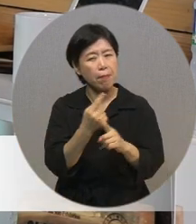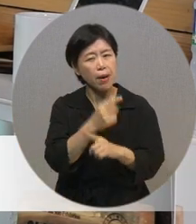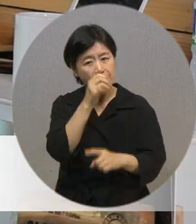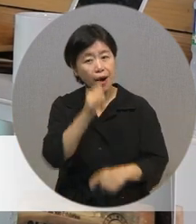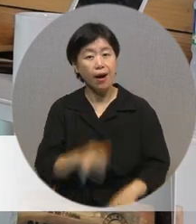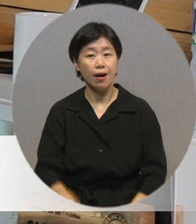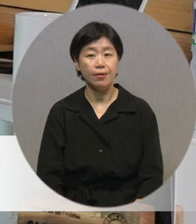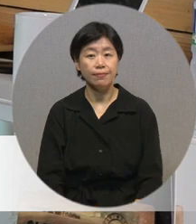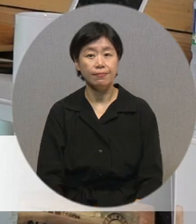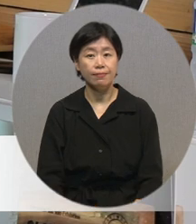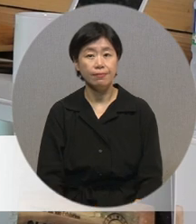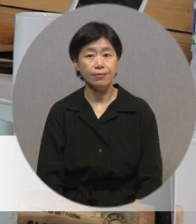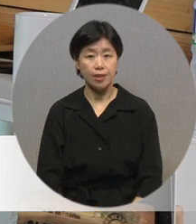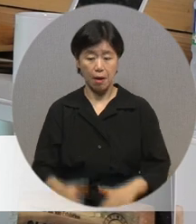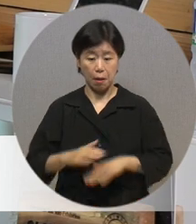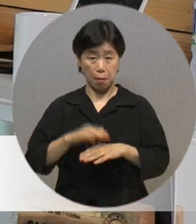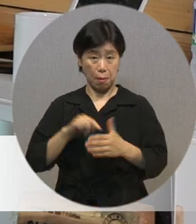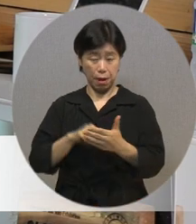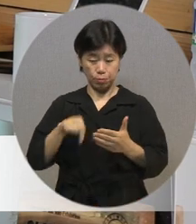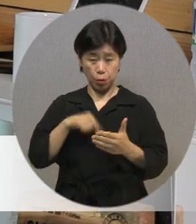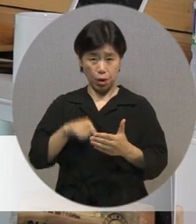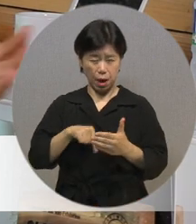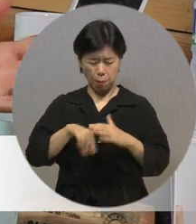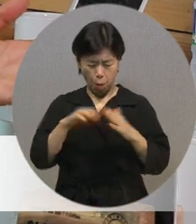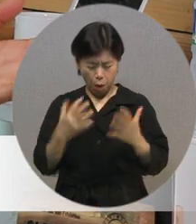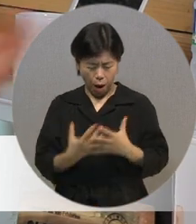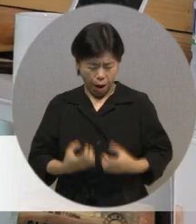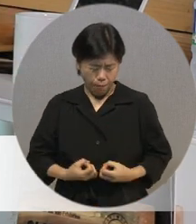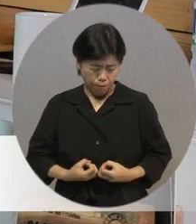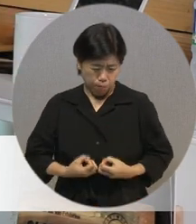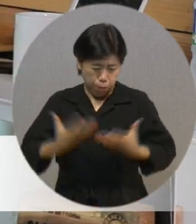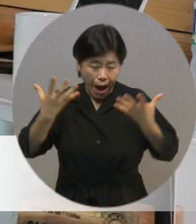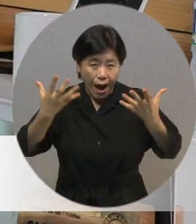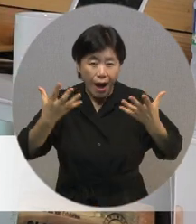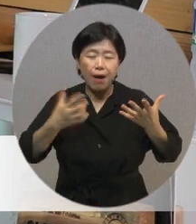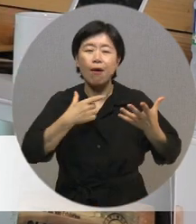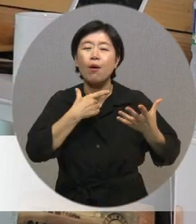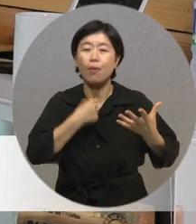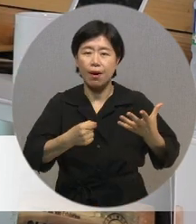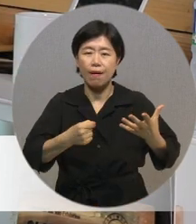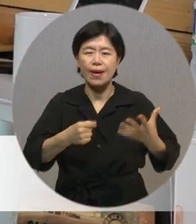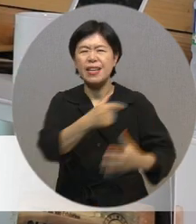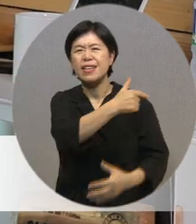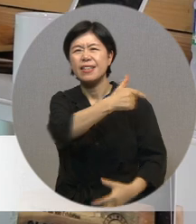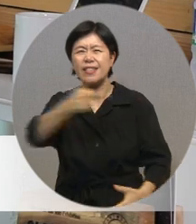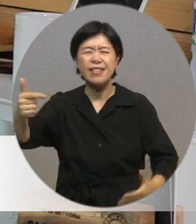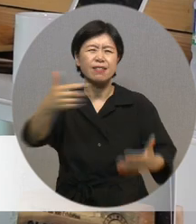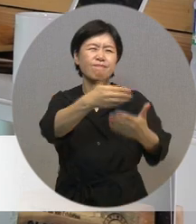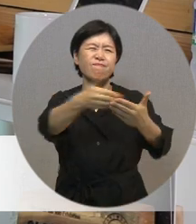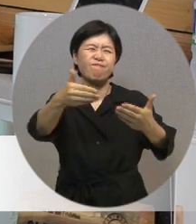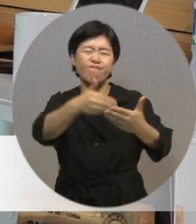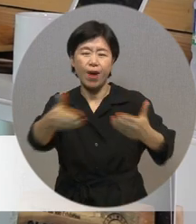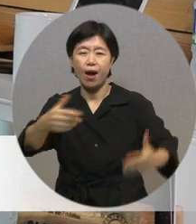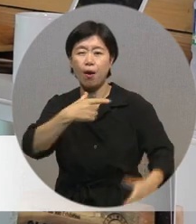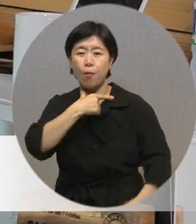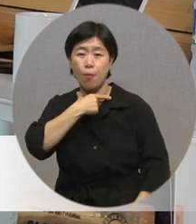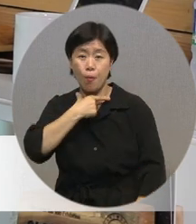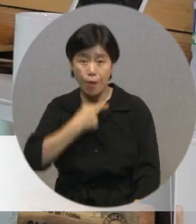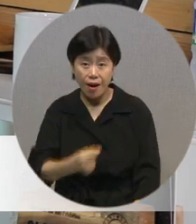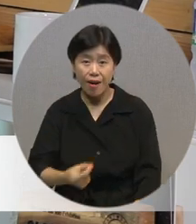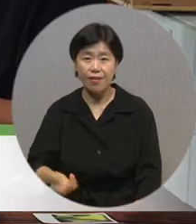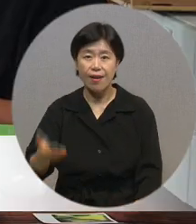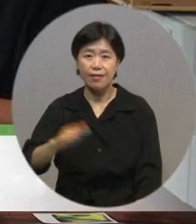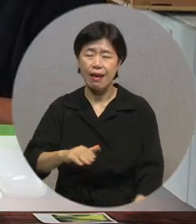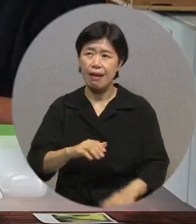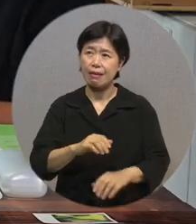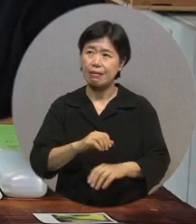막 여기에 있는 것들을 막 분출하고 싶은 어마어마한 대작을 한번 하고 싶은데 장소가 협소하다 보니까 지금 뭐 그걸 꾹 누르고